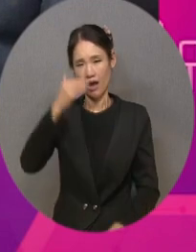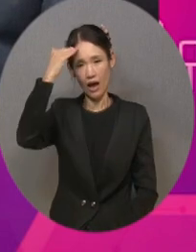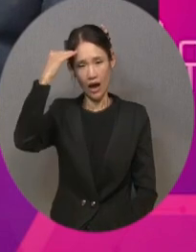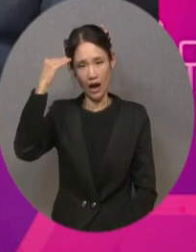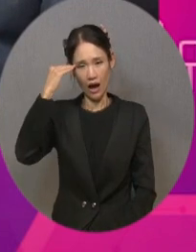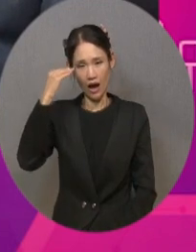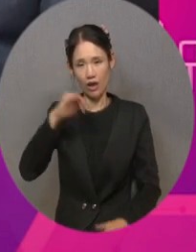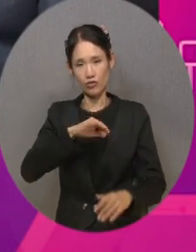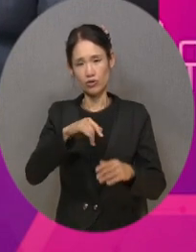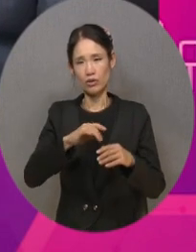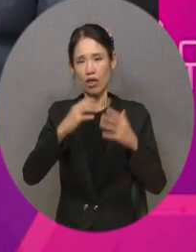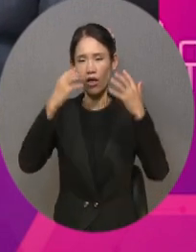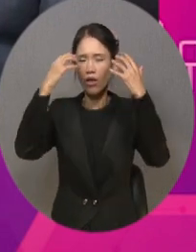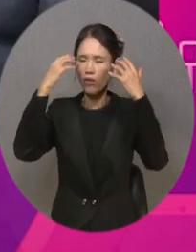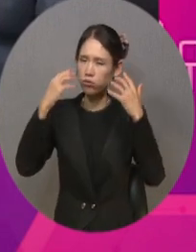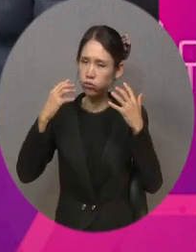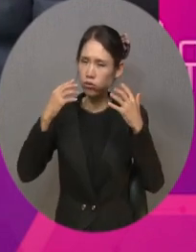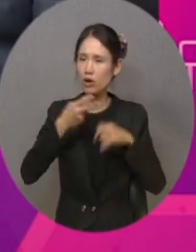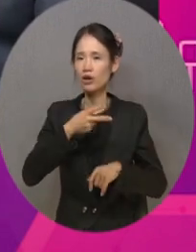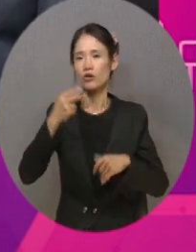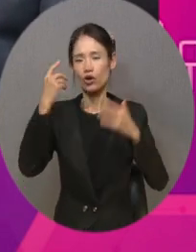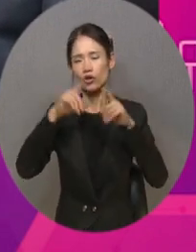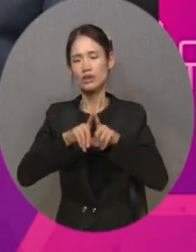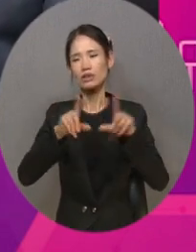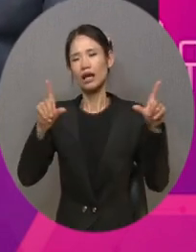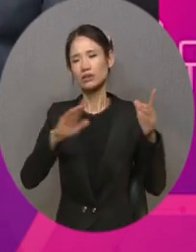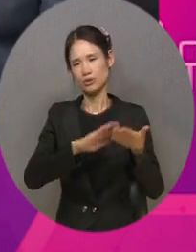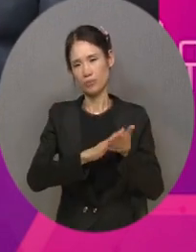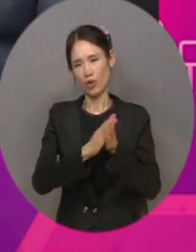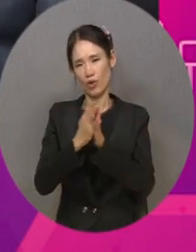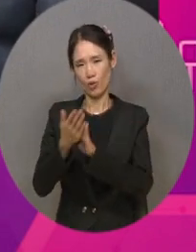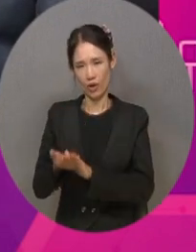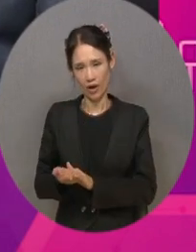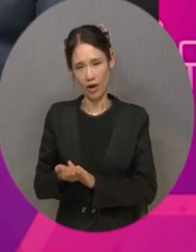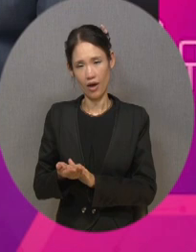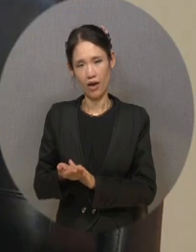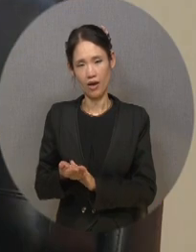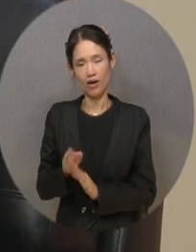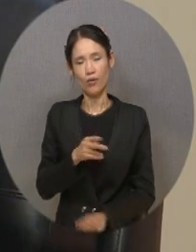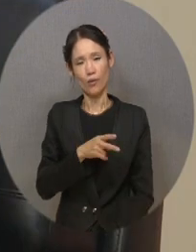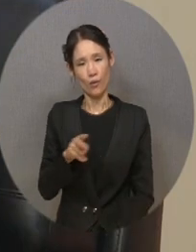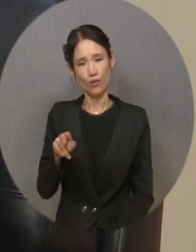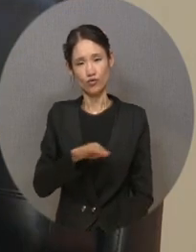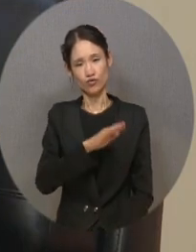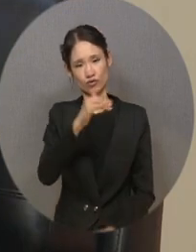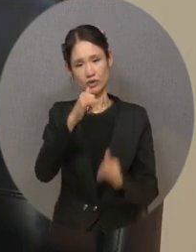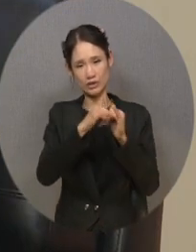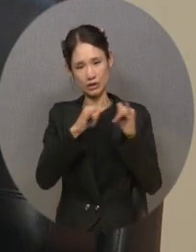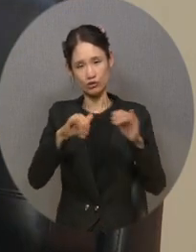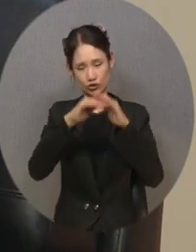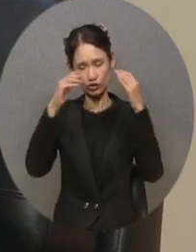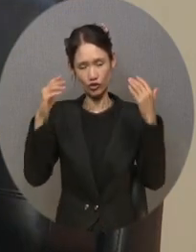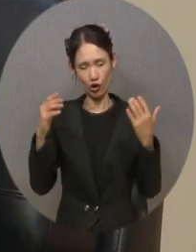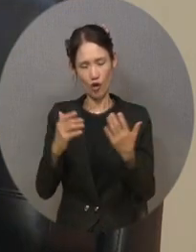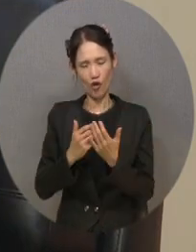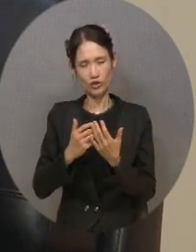서울에서 이렇게 한국에서 이렇게 더운 것도 기후변화잖아요. 네. 그래서 이런 것들이 우리 인류 전체의